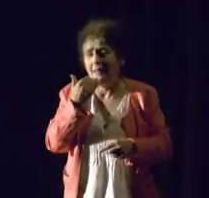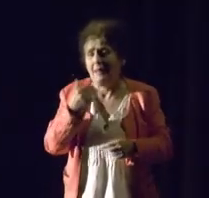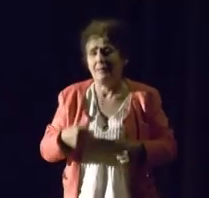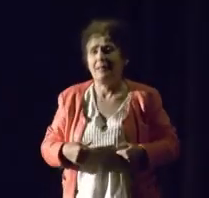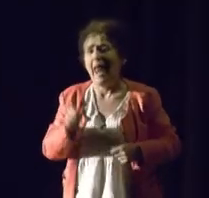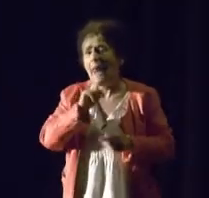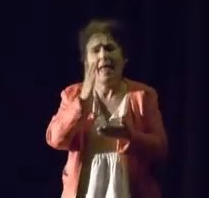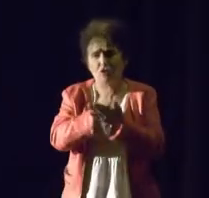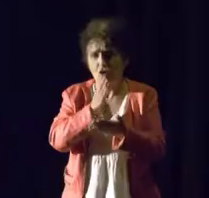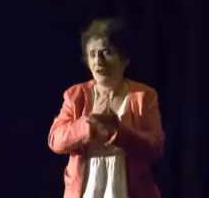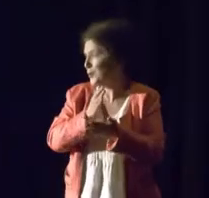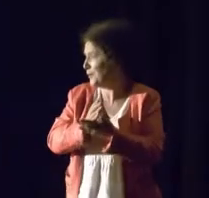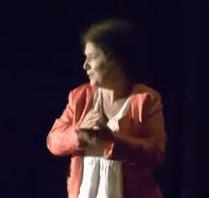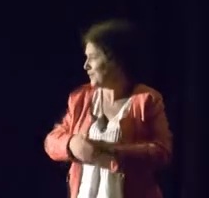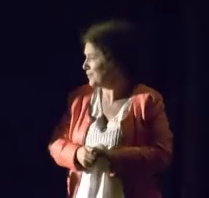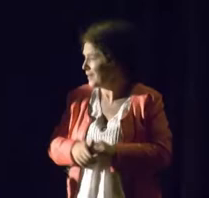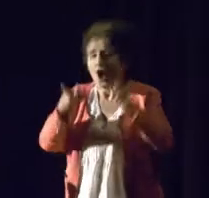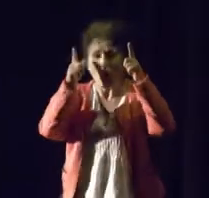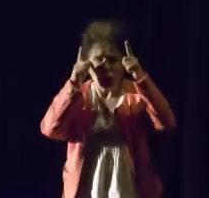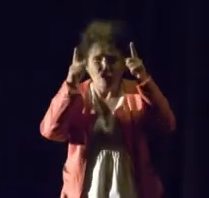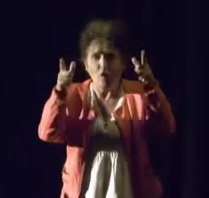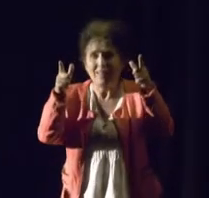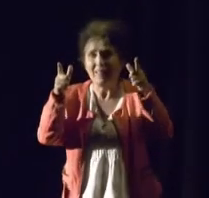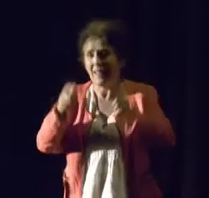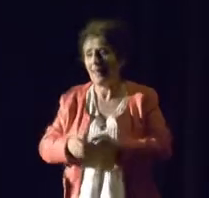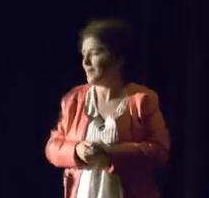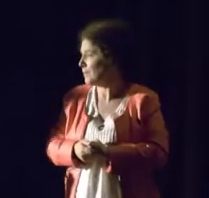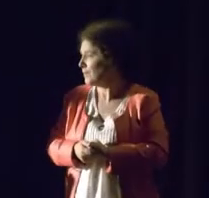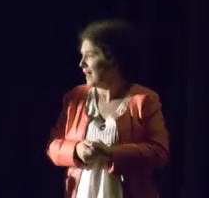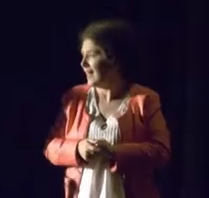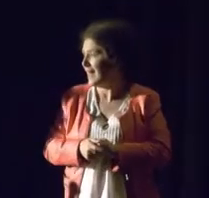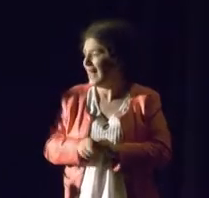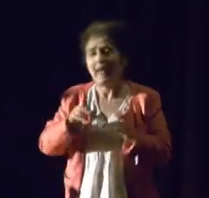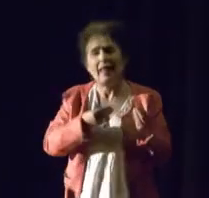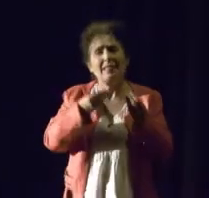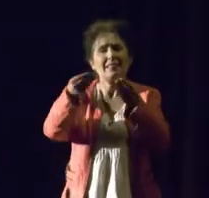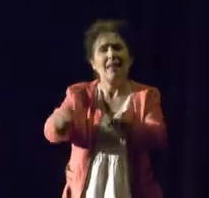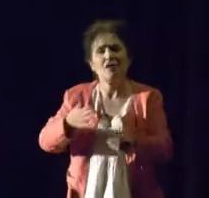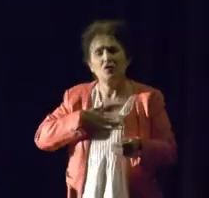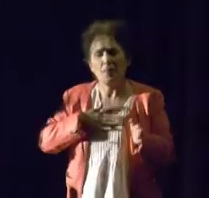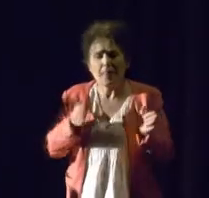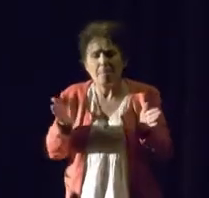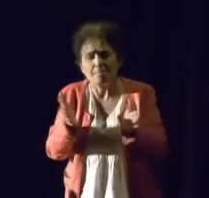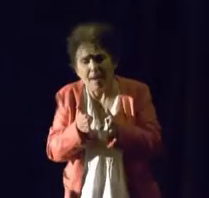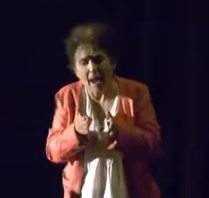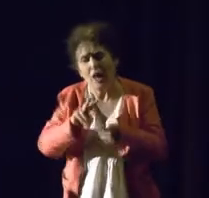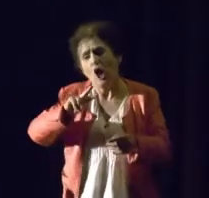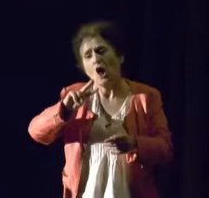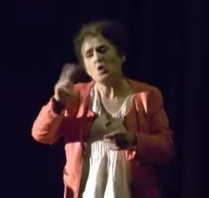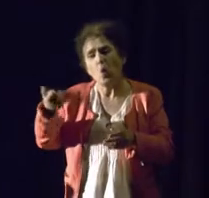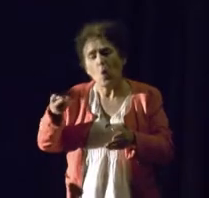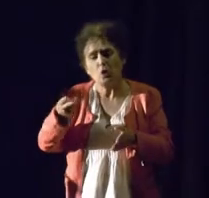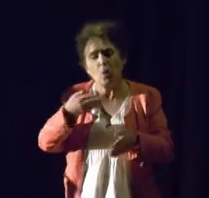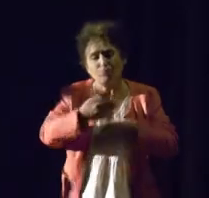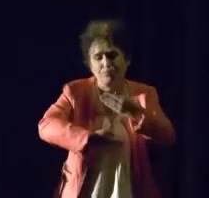барем не често. Животните ги даваат своите мали на другото